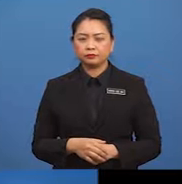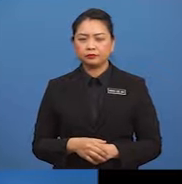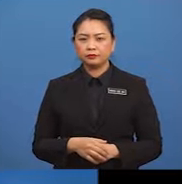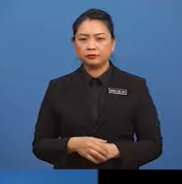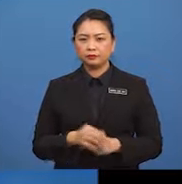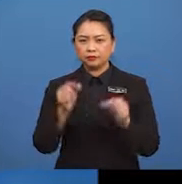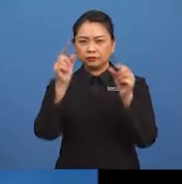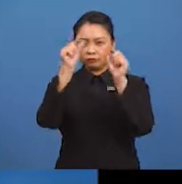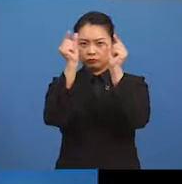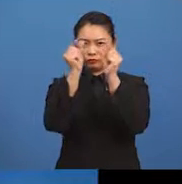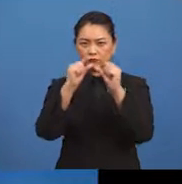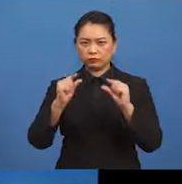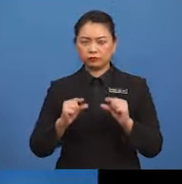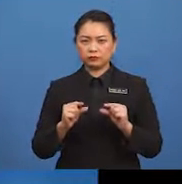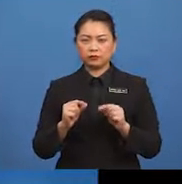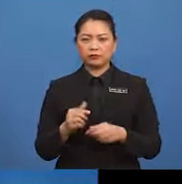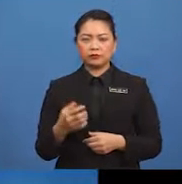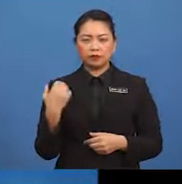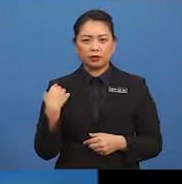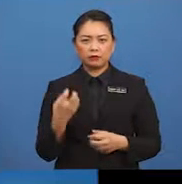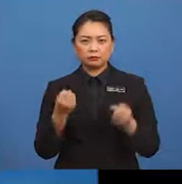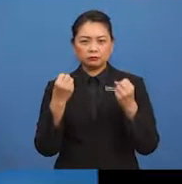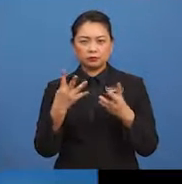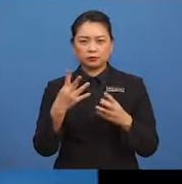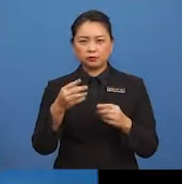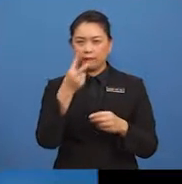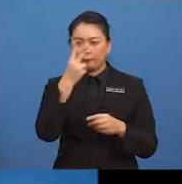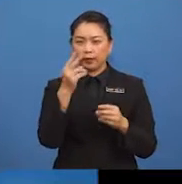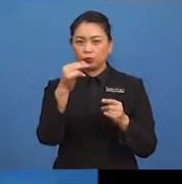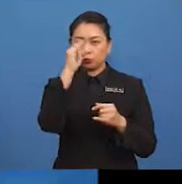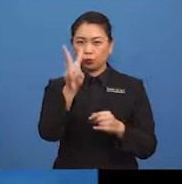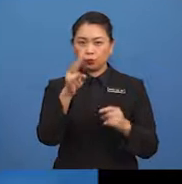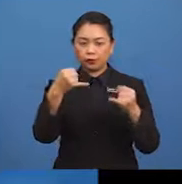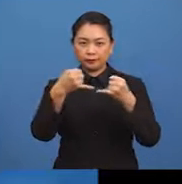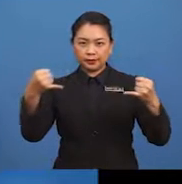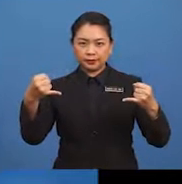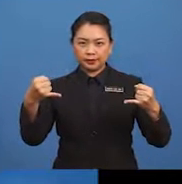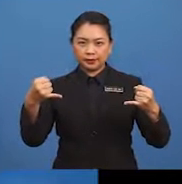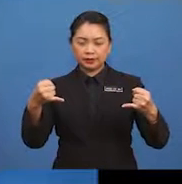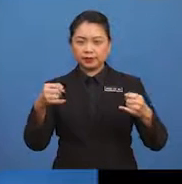Kromosom kelihatan terdiri daripada dua bebenang seiras yang